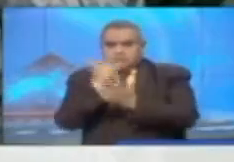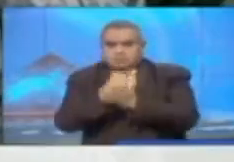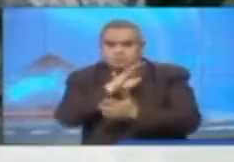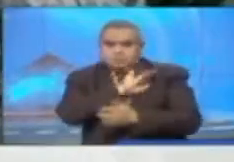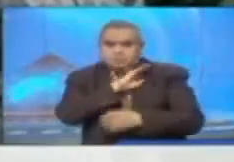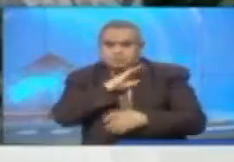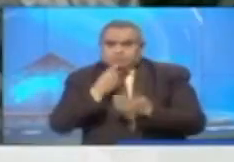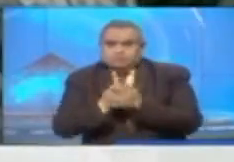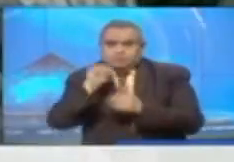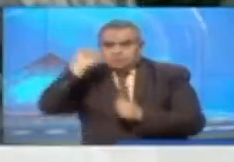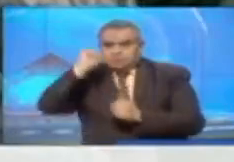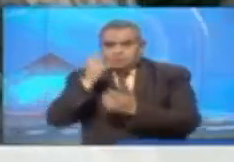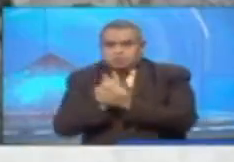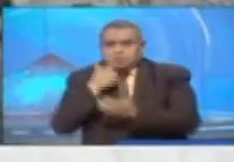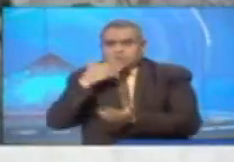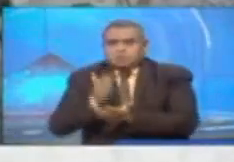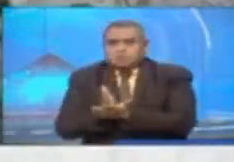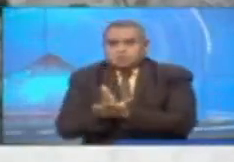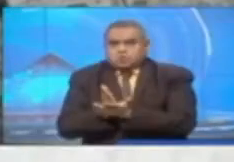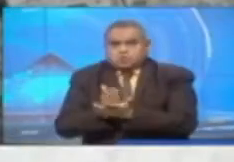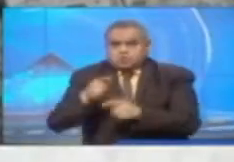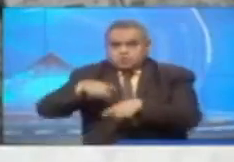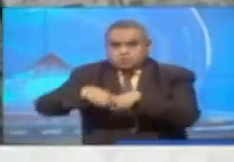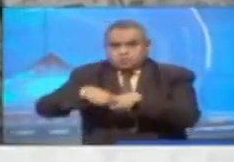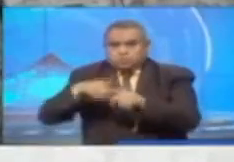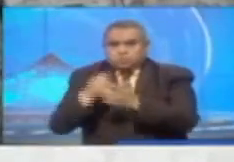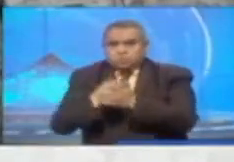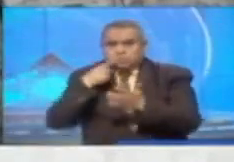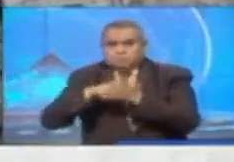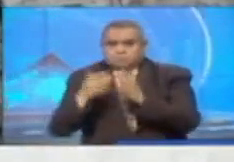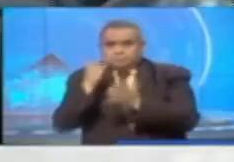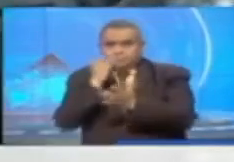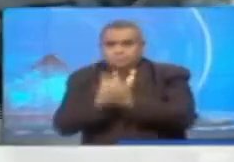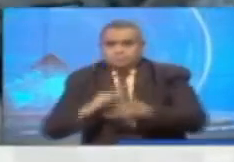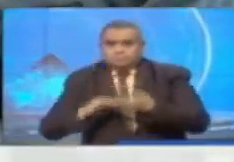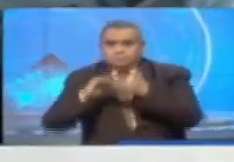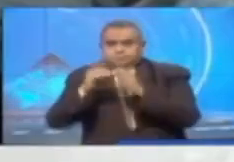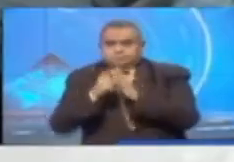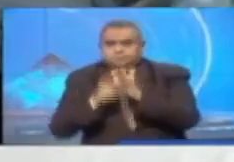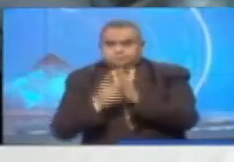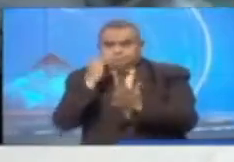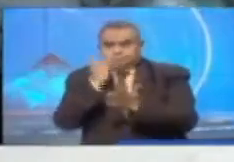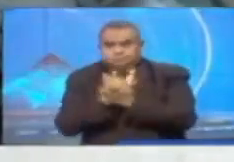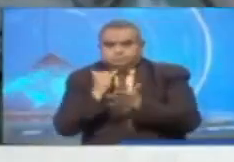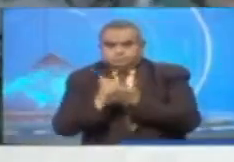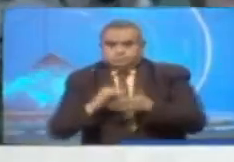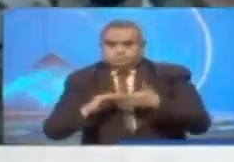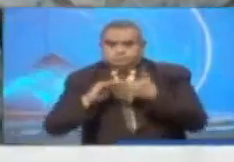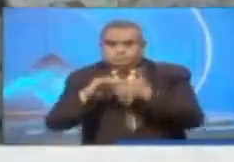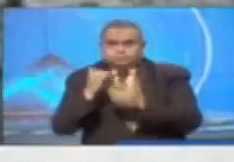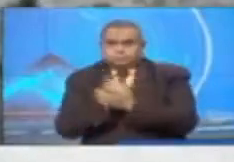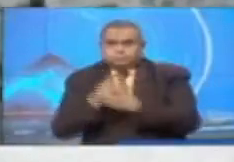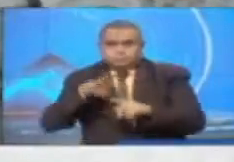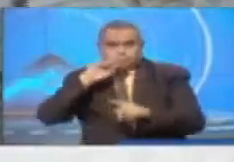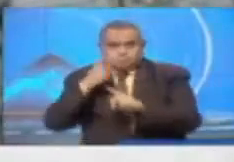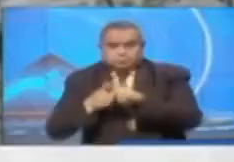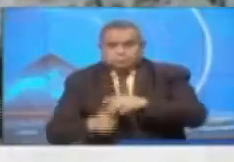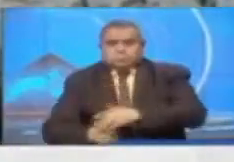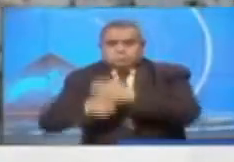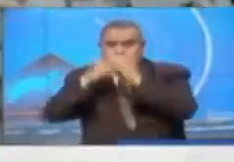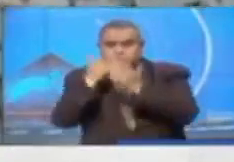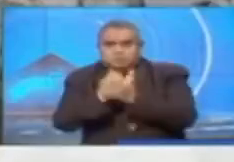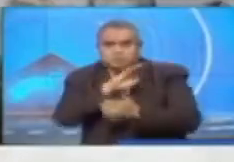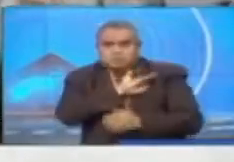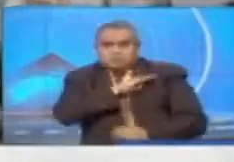الأركان العامة اليونانية والفريق ديموكريتوس زيرفاكيس قائد الحرس الوطني القبرصي وقائد القوات